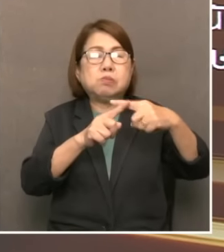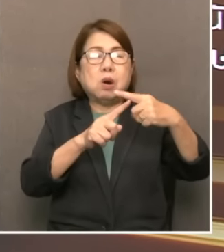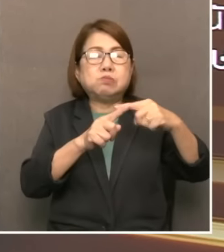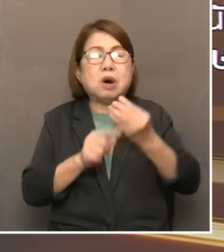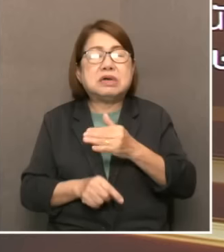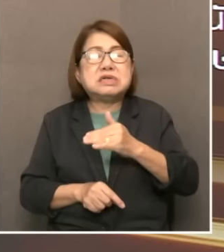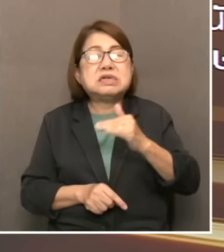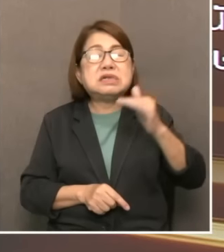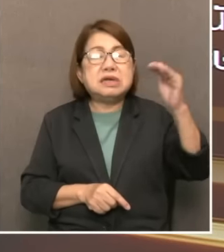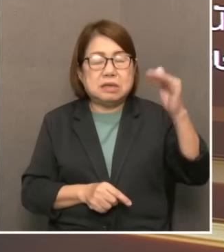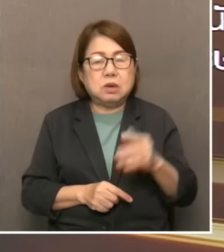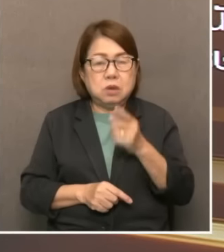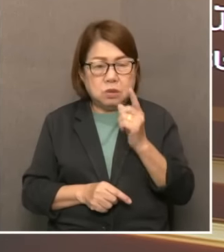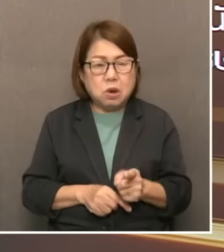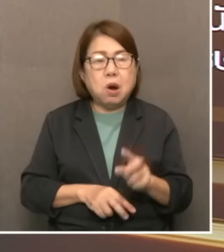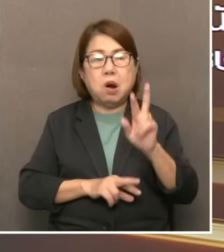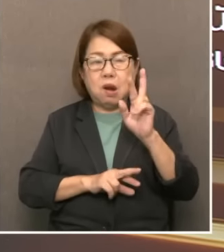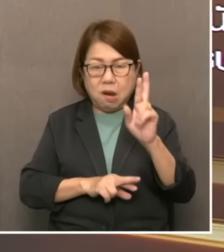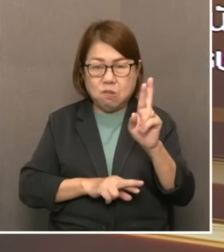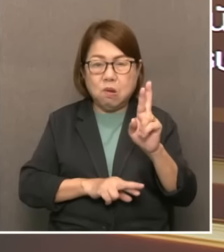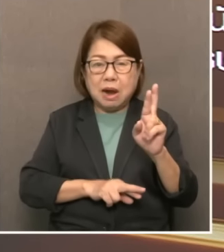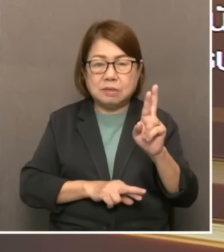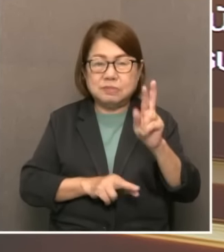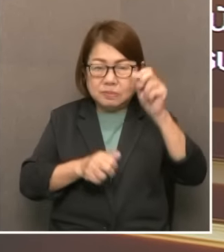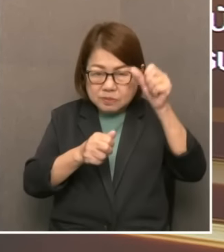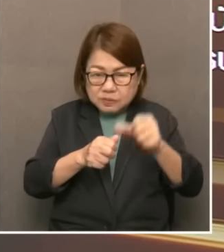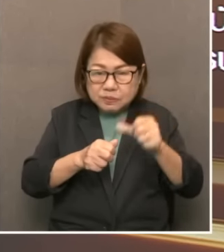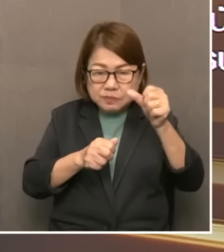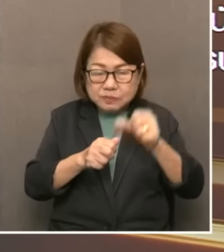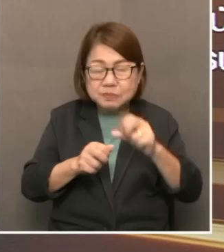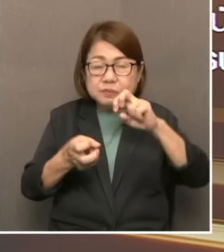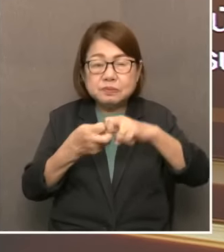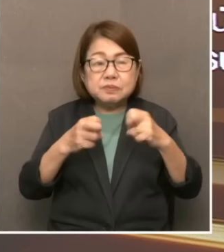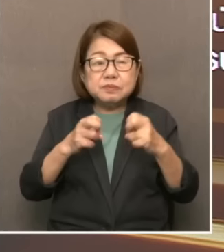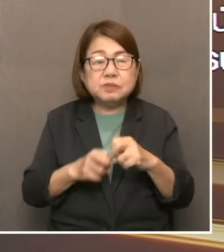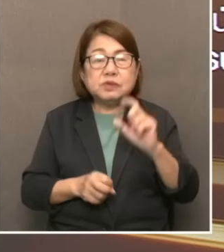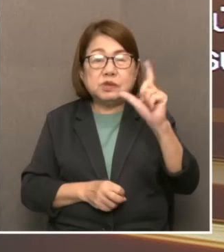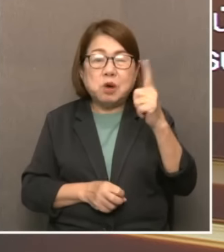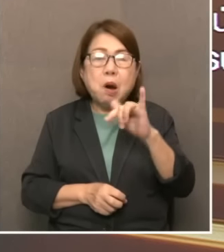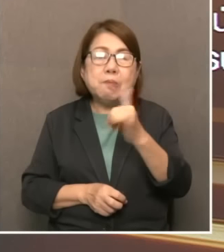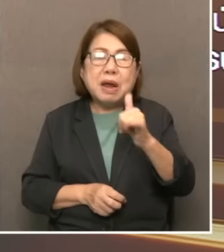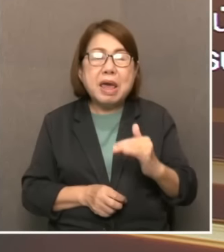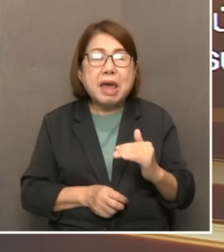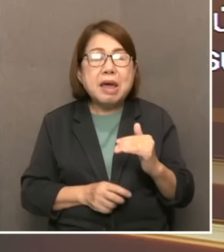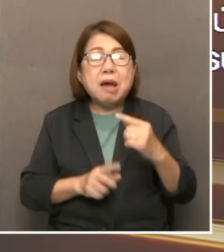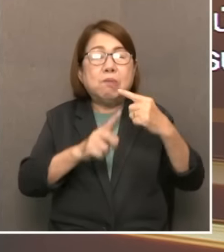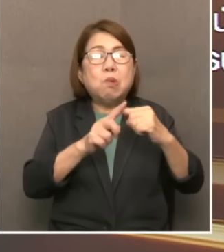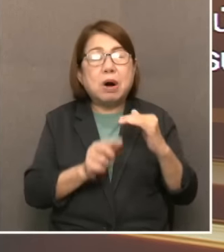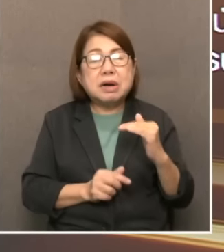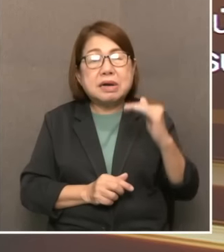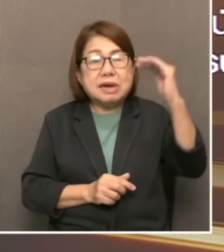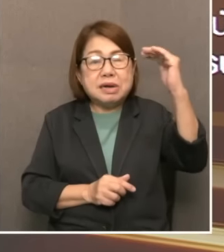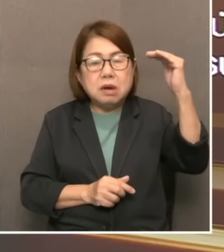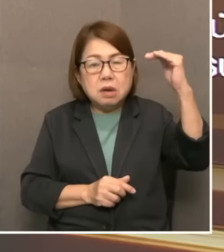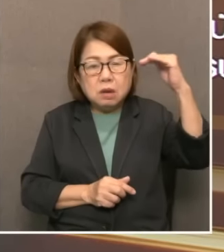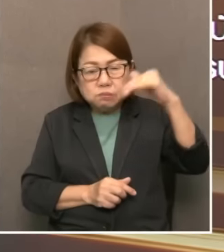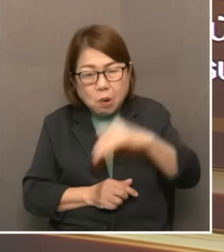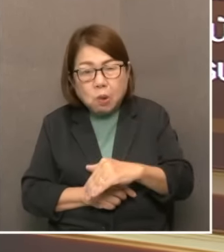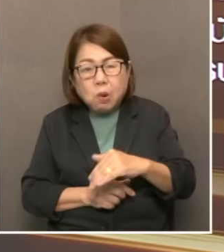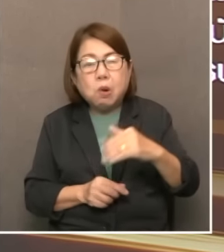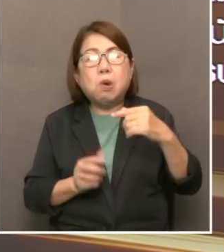ต้องระวังนะครับนี่เขียดเส้นใต้ต้องระวังสถานการณ์ที่ทำให้ราคาทองผันผวนสูงนั่นเองนะเป็นขาขึ้นก็จริงแต่ผัน